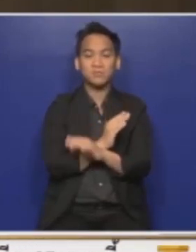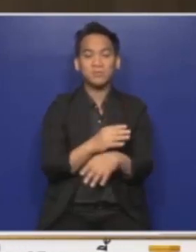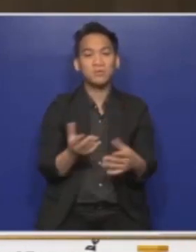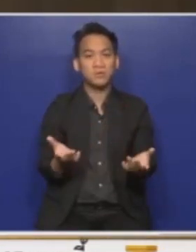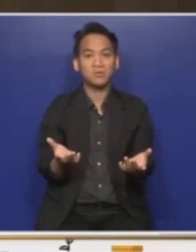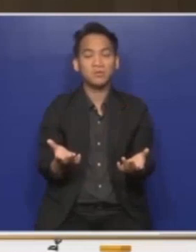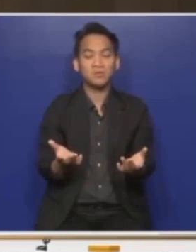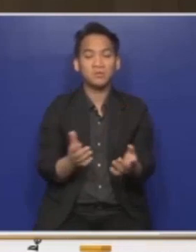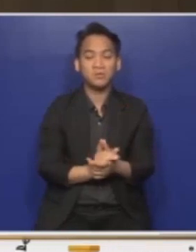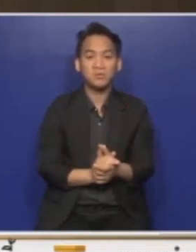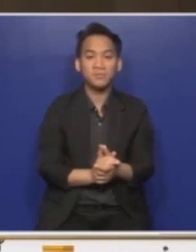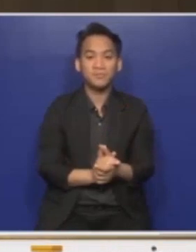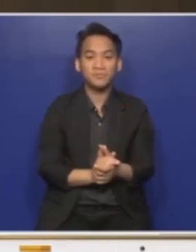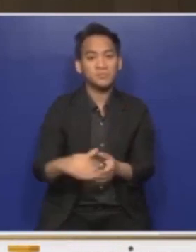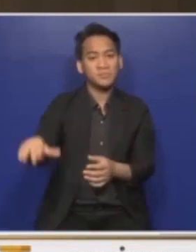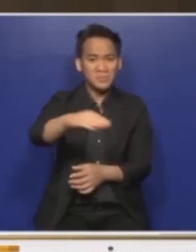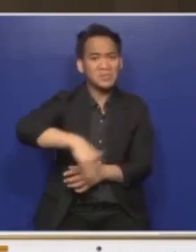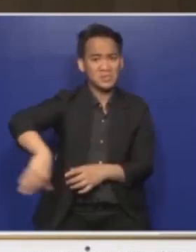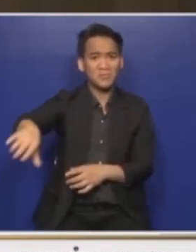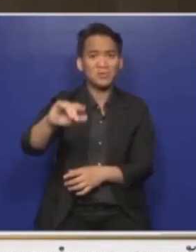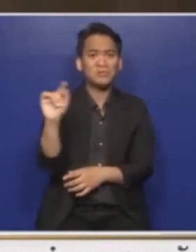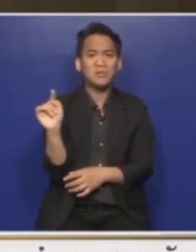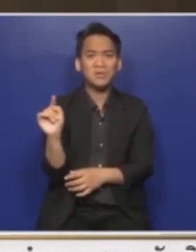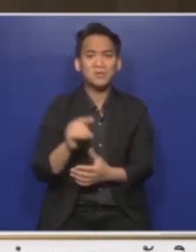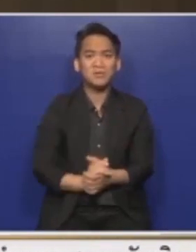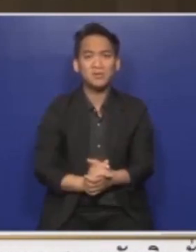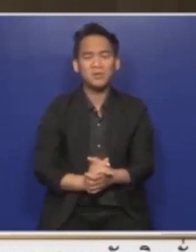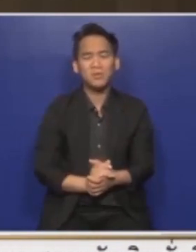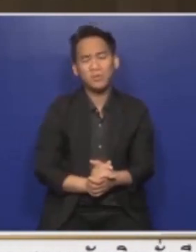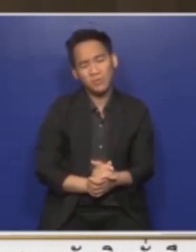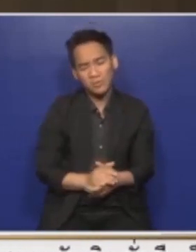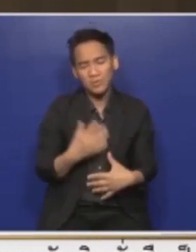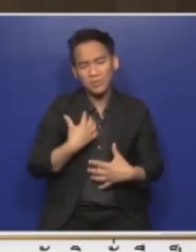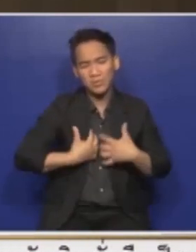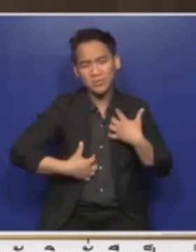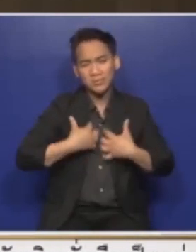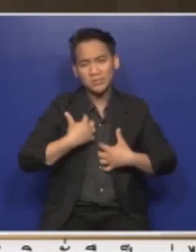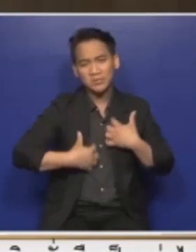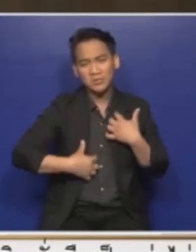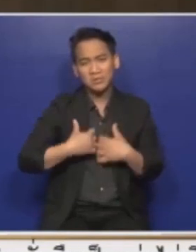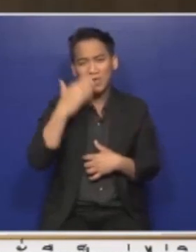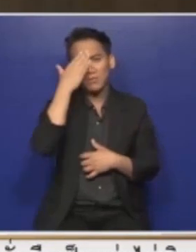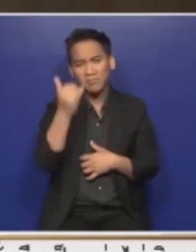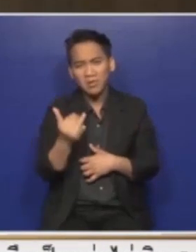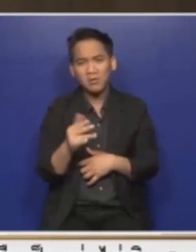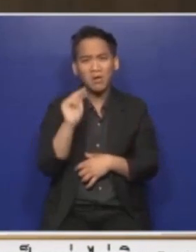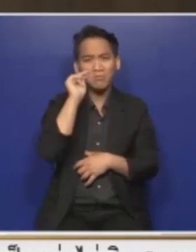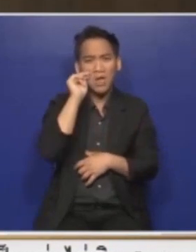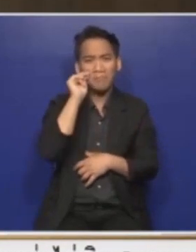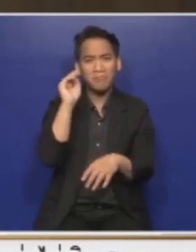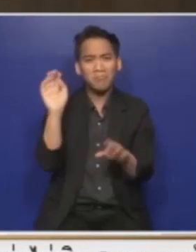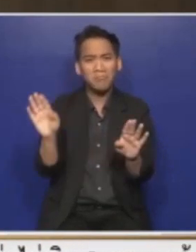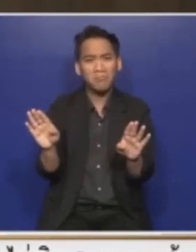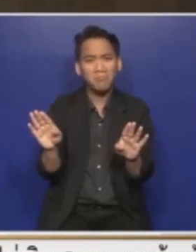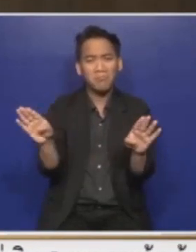มืองเนี่ยนะครับทุกคนเนี่ยนะครับล้วนแล้วแต่อดควรต้องใช้คำนี้นะครับคำว่าอดควรเพราะนั่นคือสุดๆแล้วของชาวนานะ